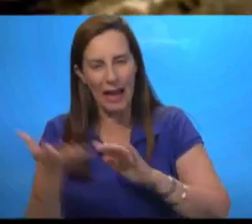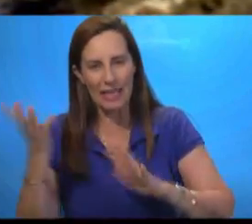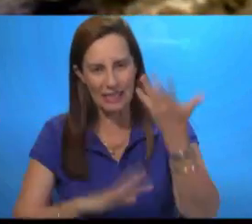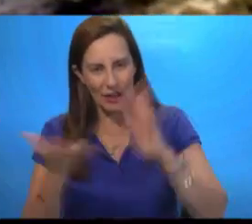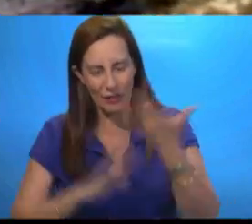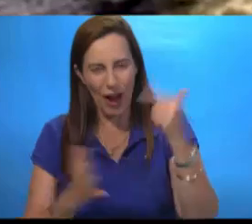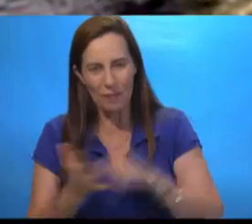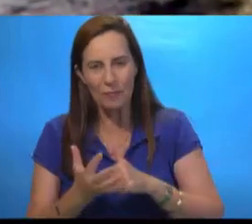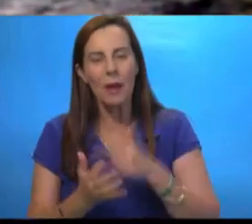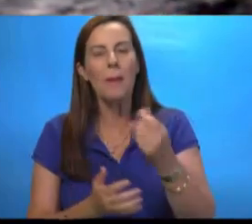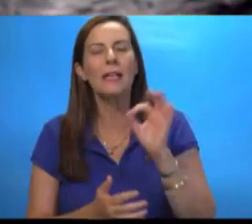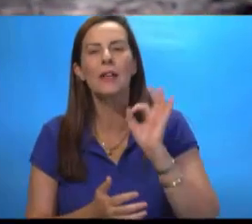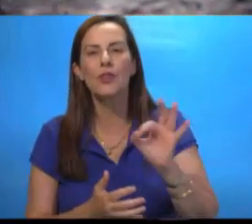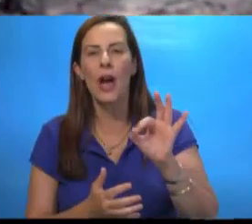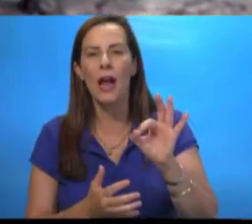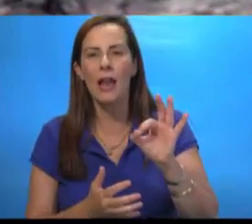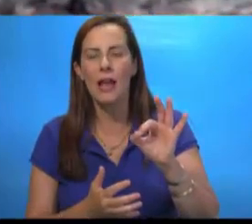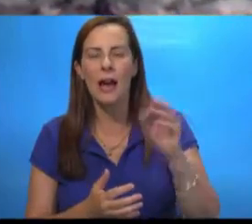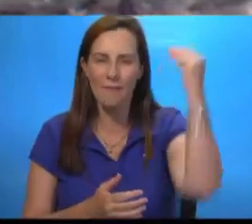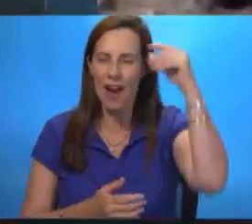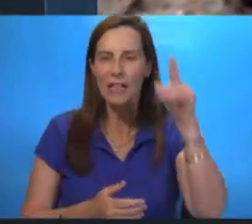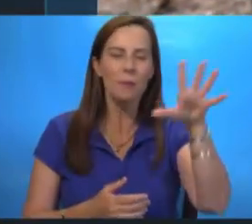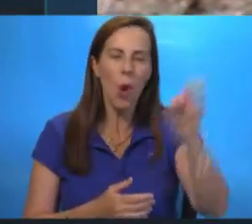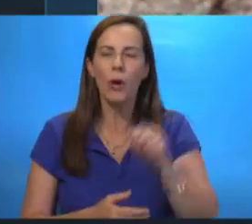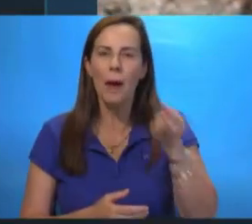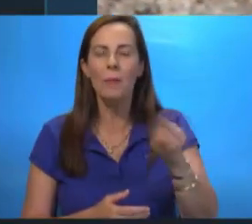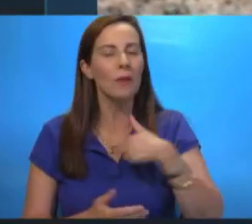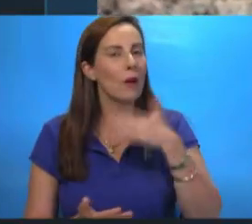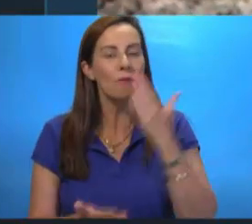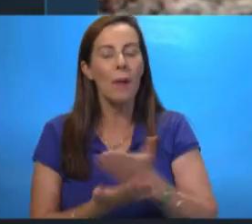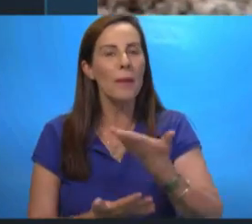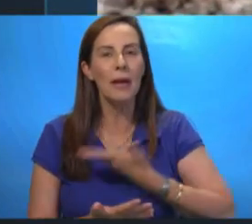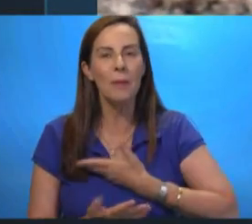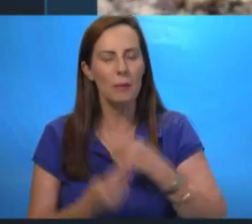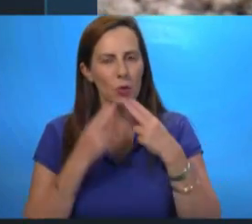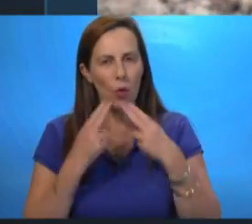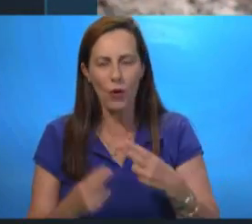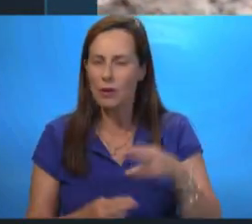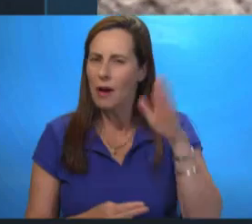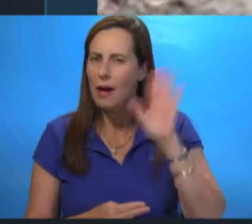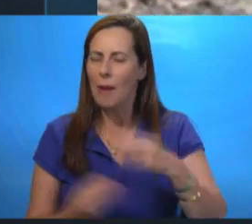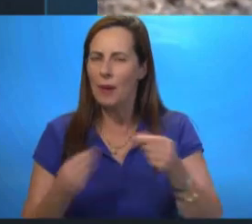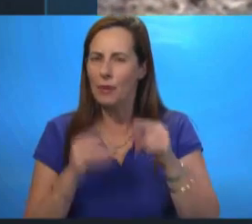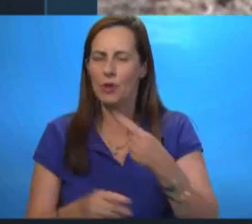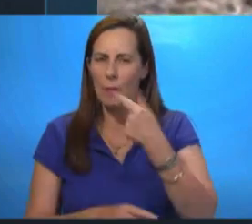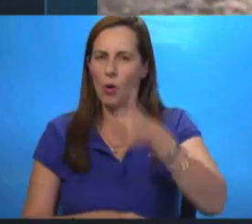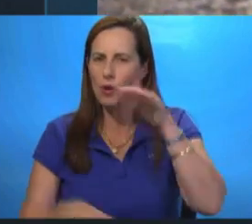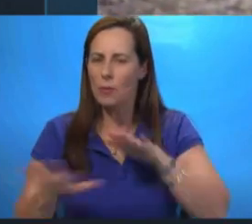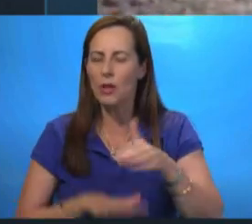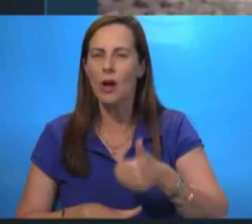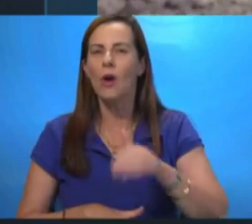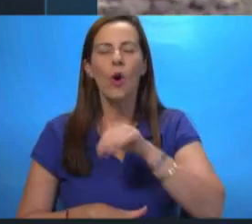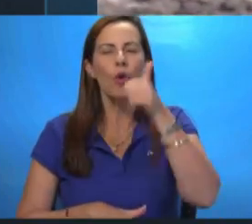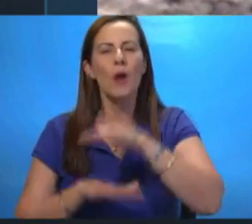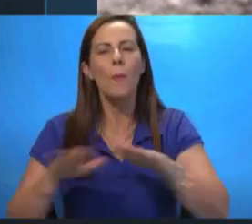העפיפונים מכספי הפלסטינים, ואנחנו כבר מקבלים תגובות גם לדברים האלה של ראש הממשלה. ראש המועצה האזורית